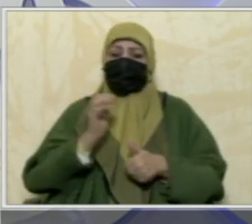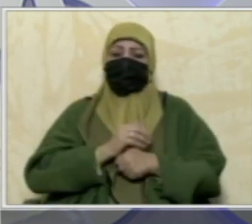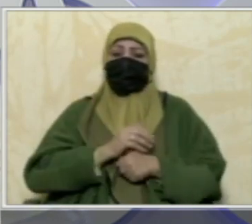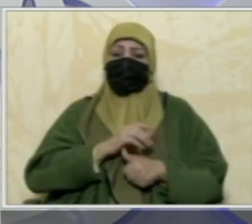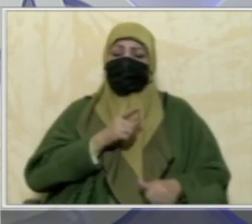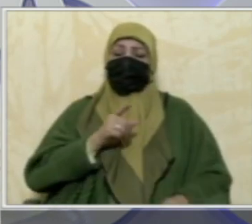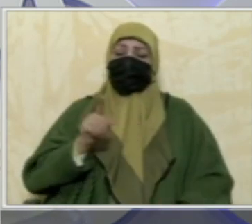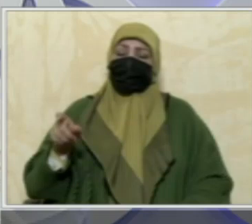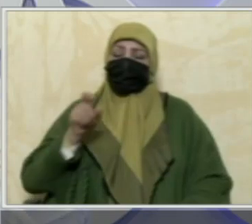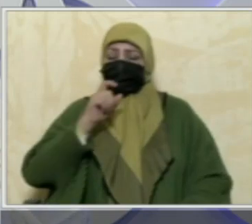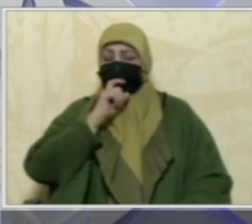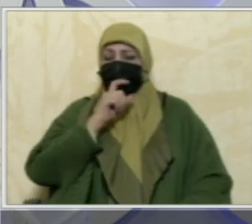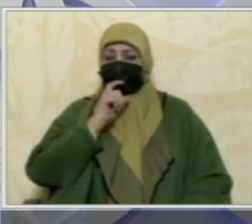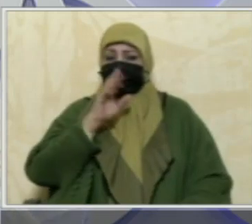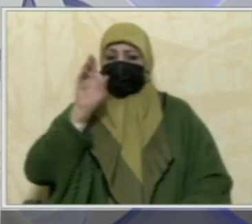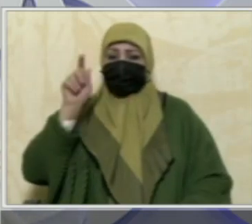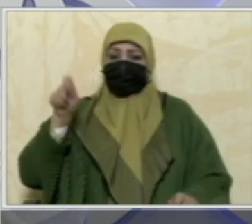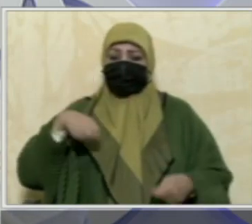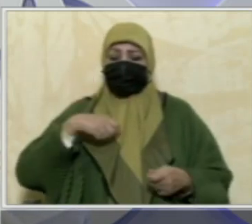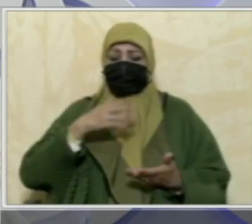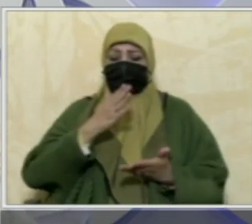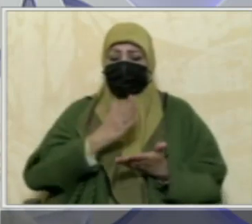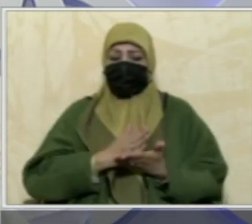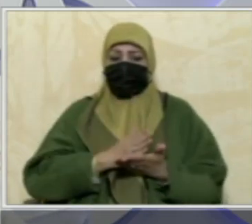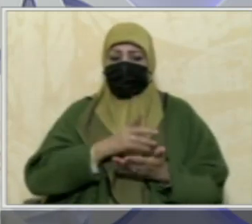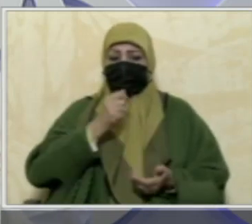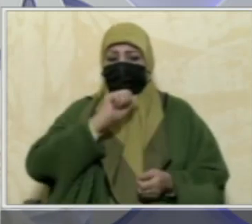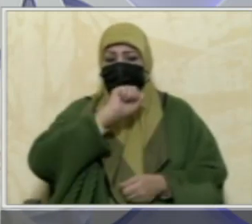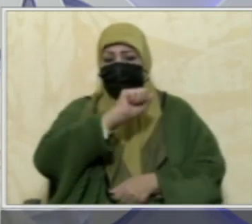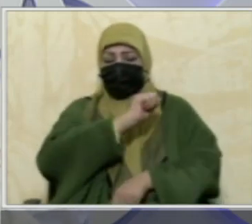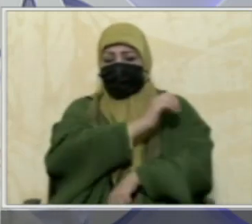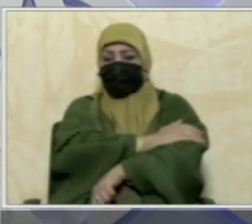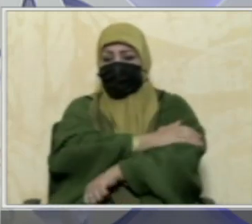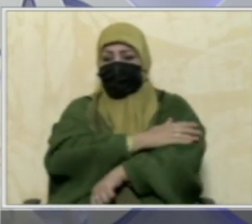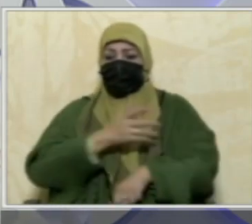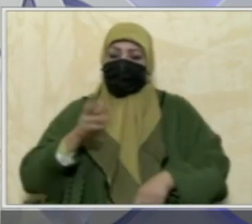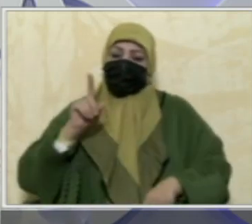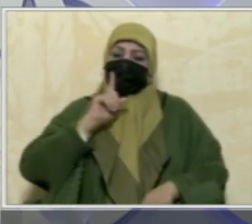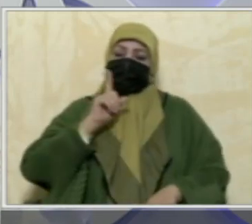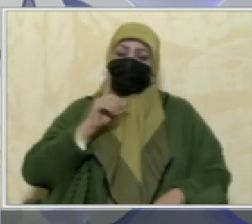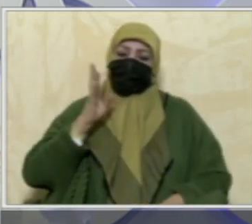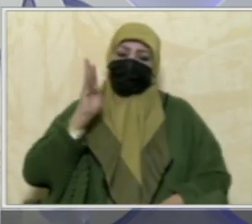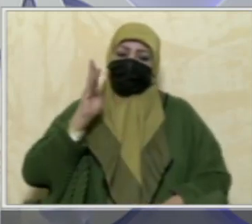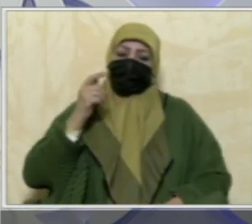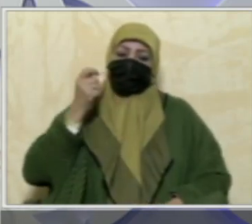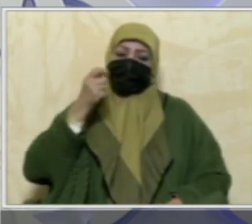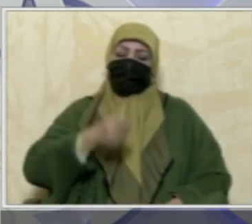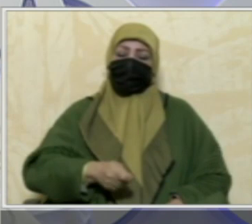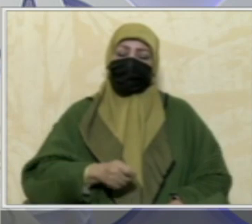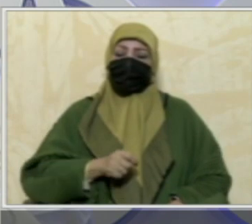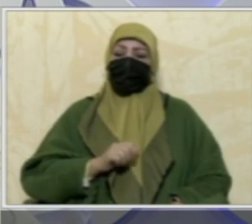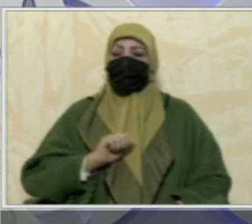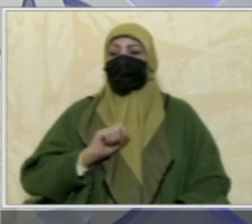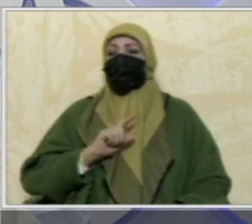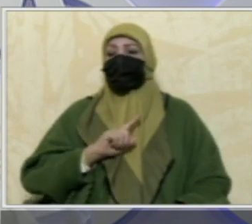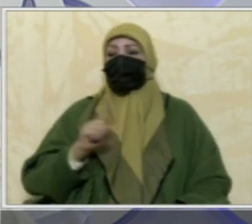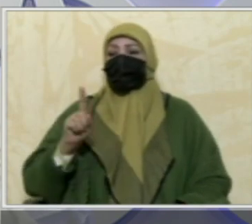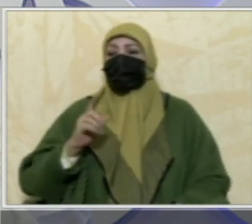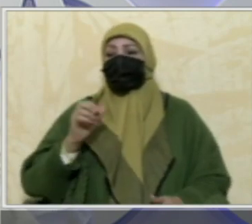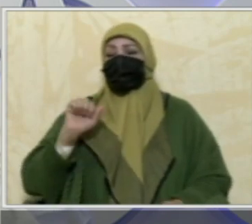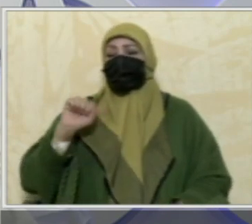منها بماله وجزب منحه الزوجه اه منحه الزوجه هذه خاصه بها هي ليست للزوج